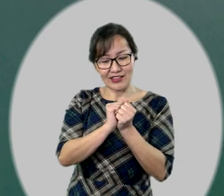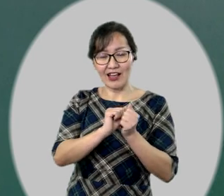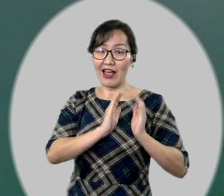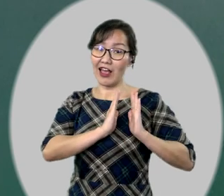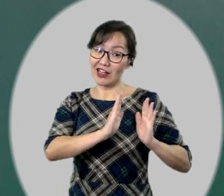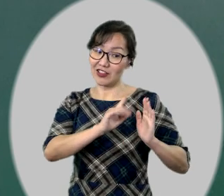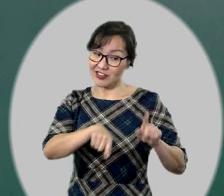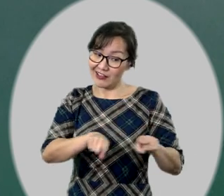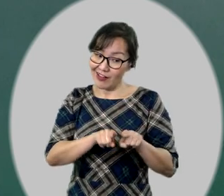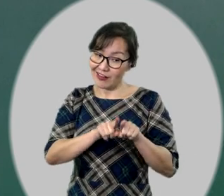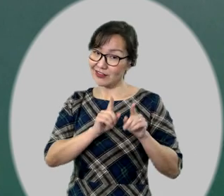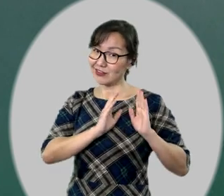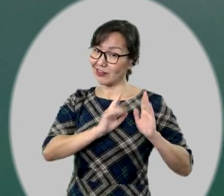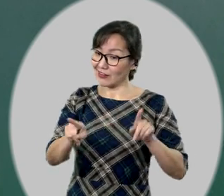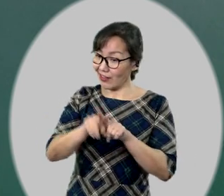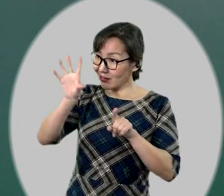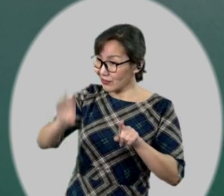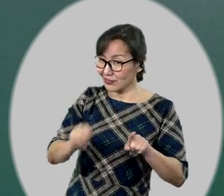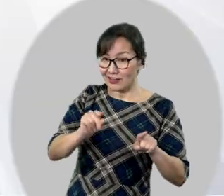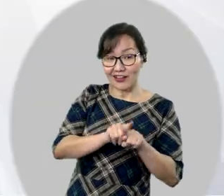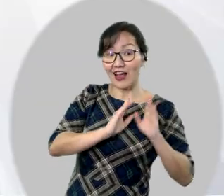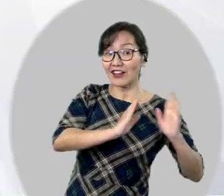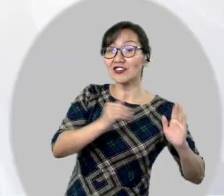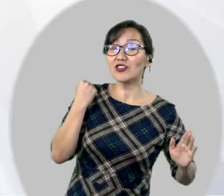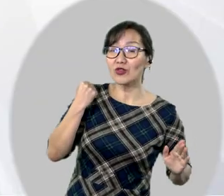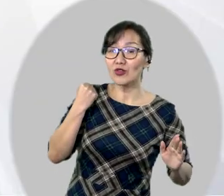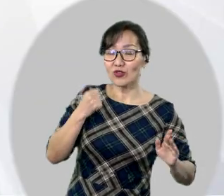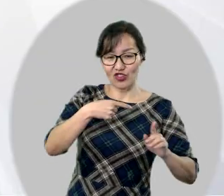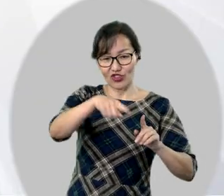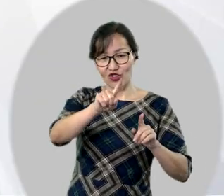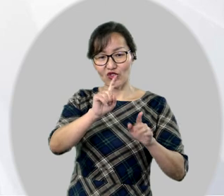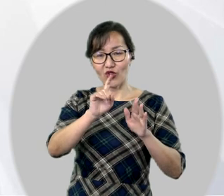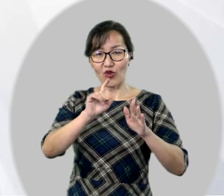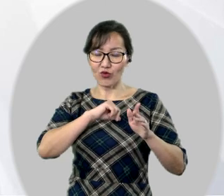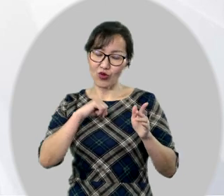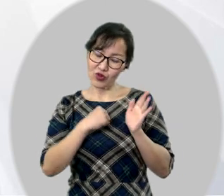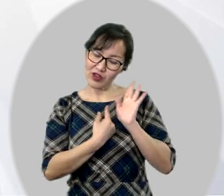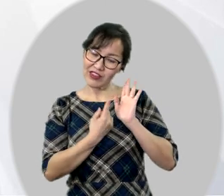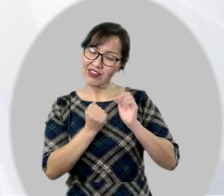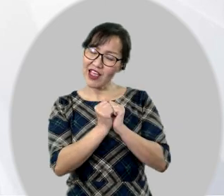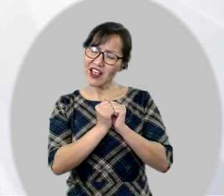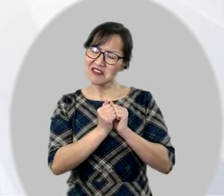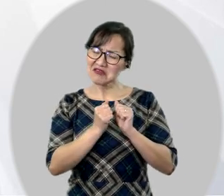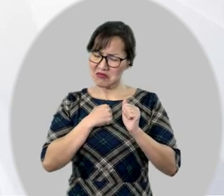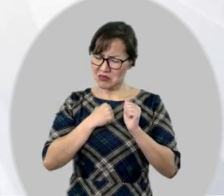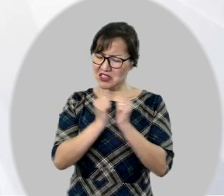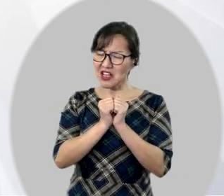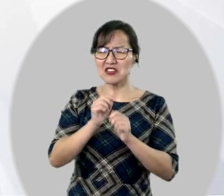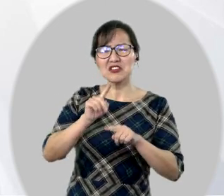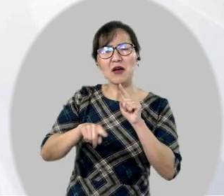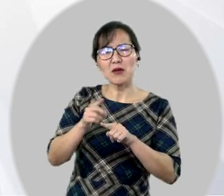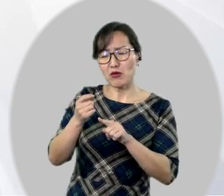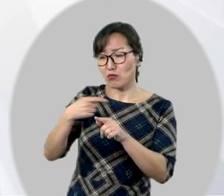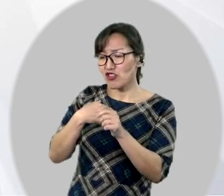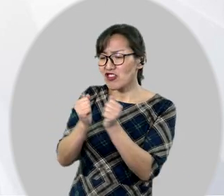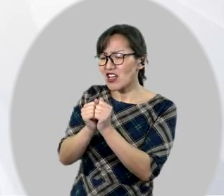хандаж чададгүй. Чий, найдзийгаа, яг чинний хөвд, найдзийг ямар байгаасаа гэж батадгүй бүгдээрээ